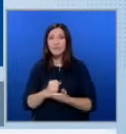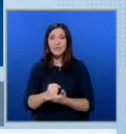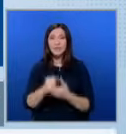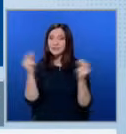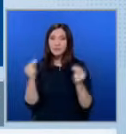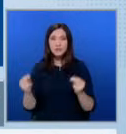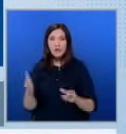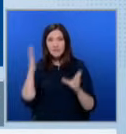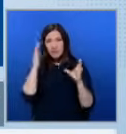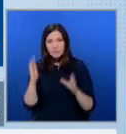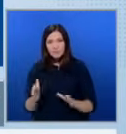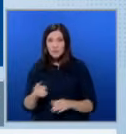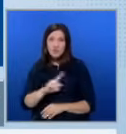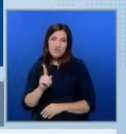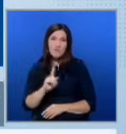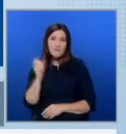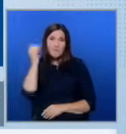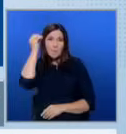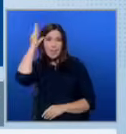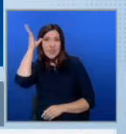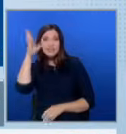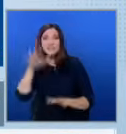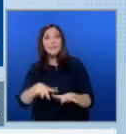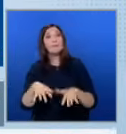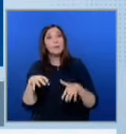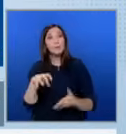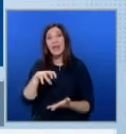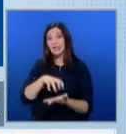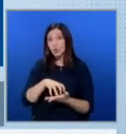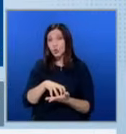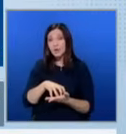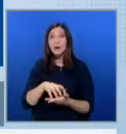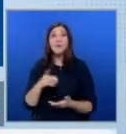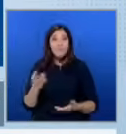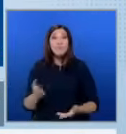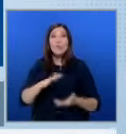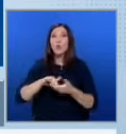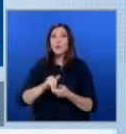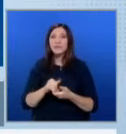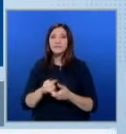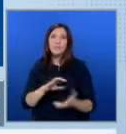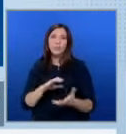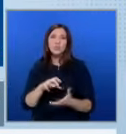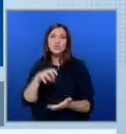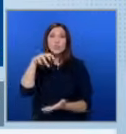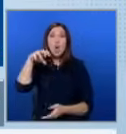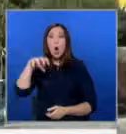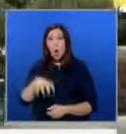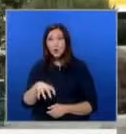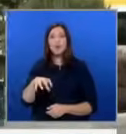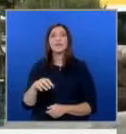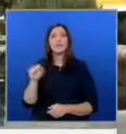за формиране на правителство не е в компетенциите на парламентарната група, а на колективните политически органи на